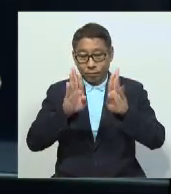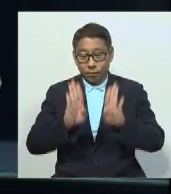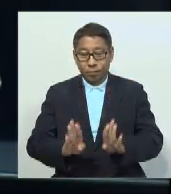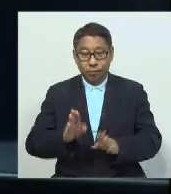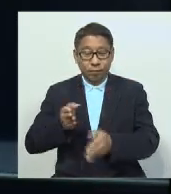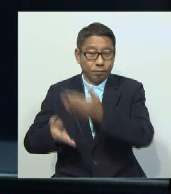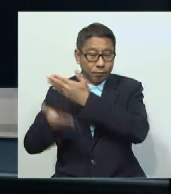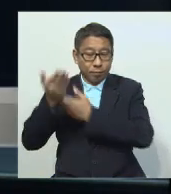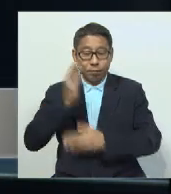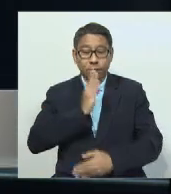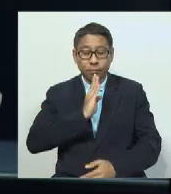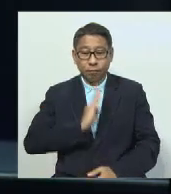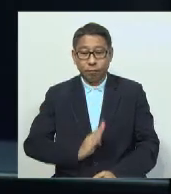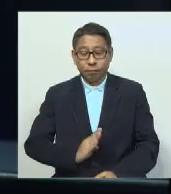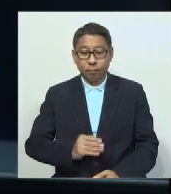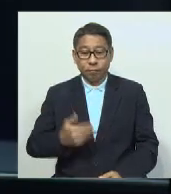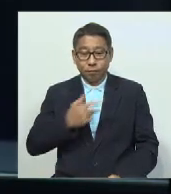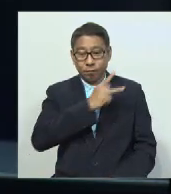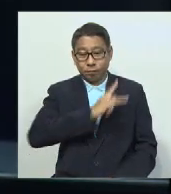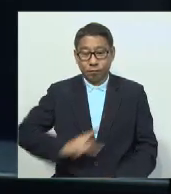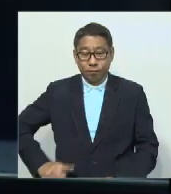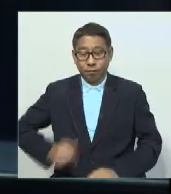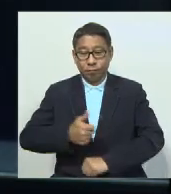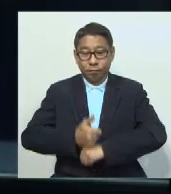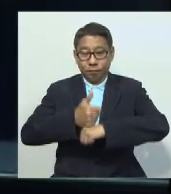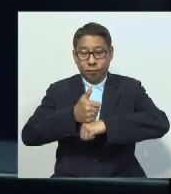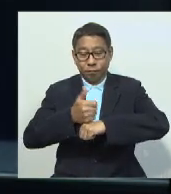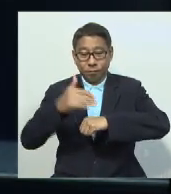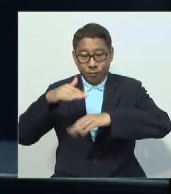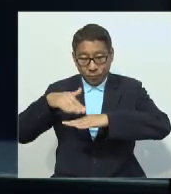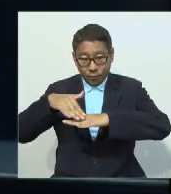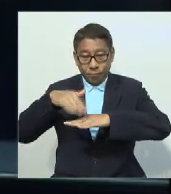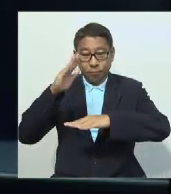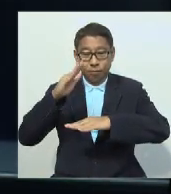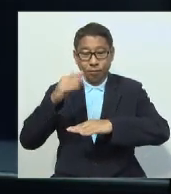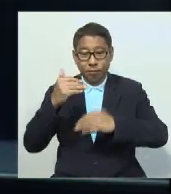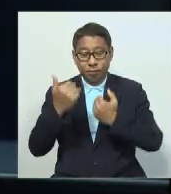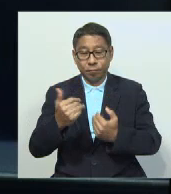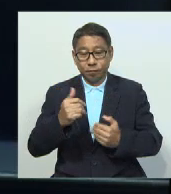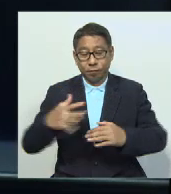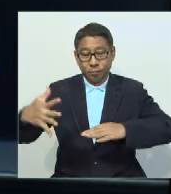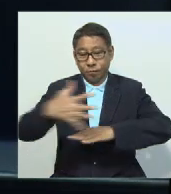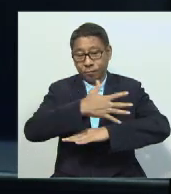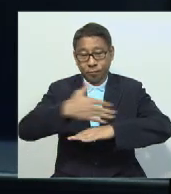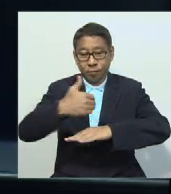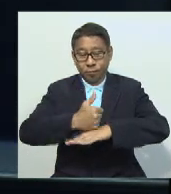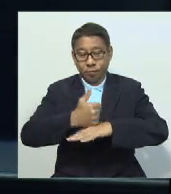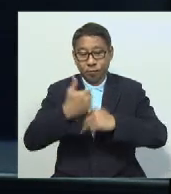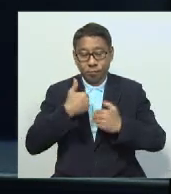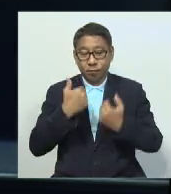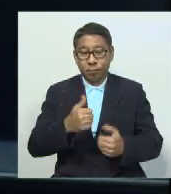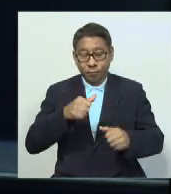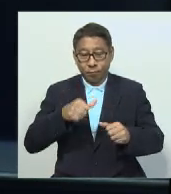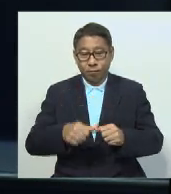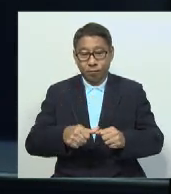อันมีพระมหากษัตริย์ทรงเป็นประมุขพระมหากษัตริย์ทรงอยู่เหนือการเมืองและ